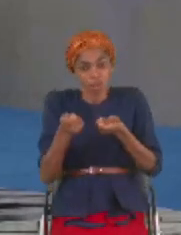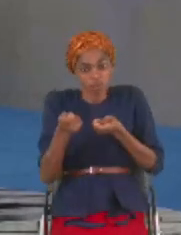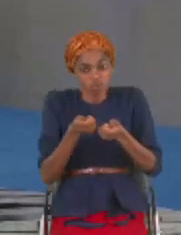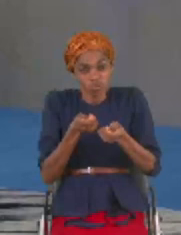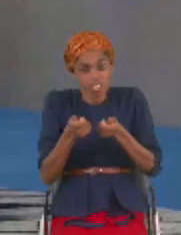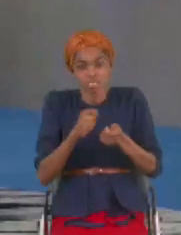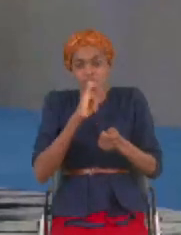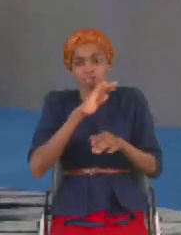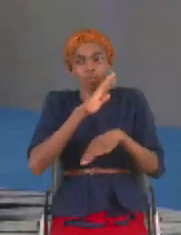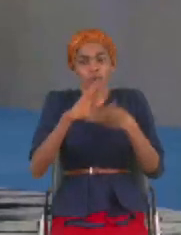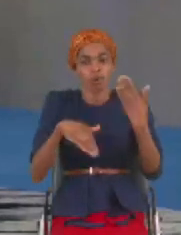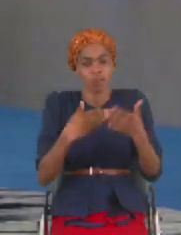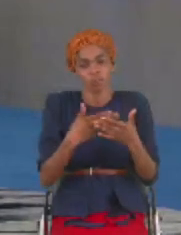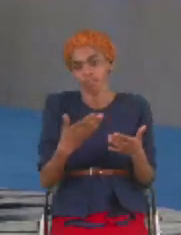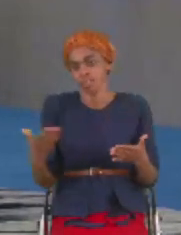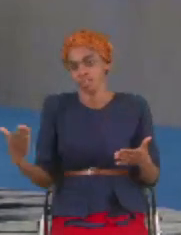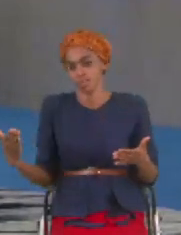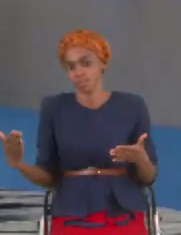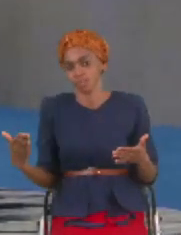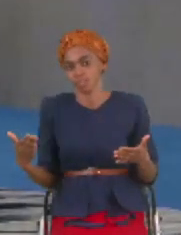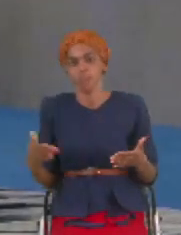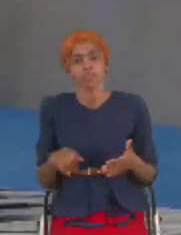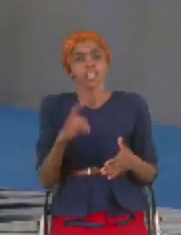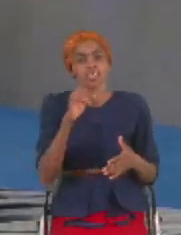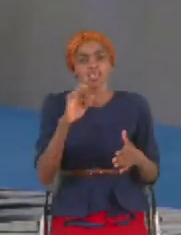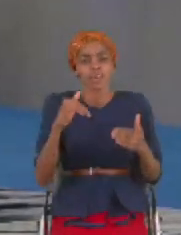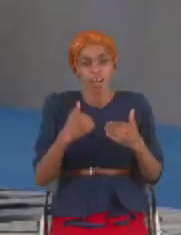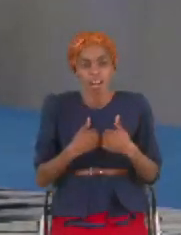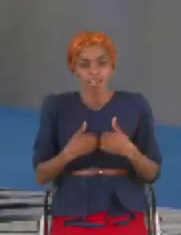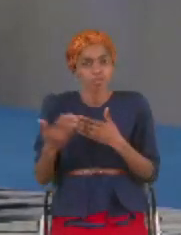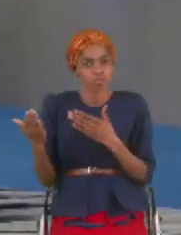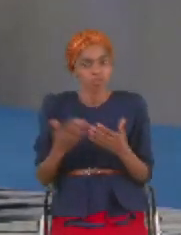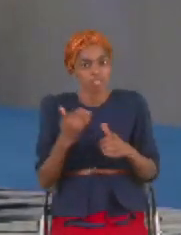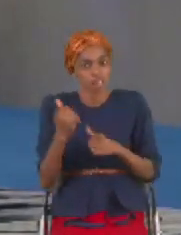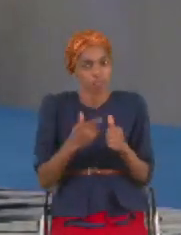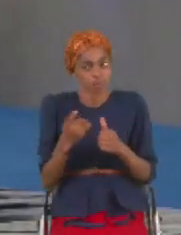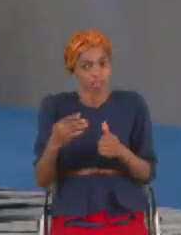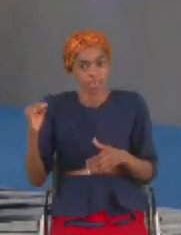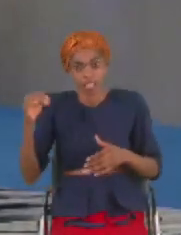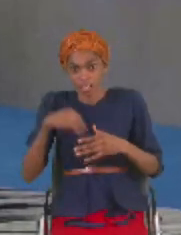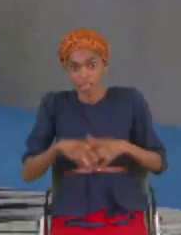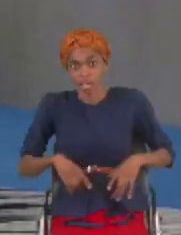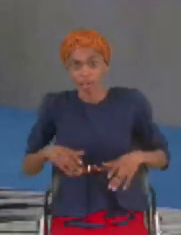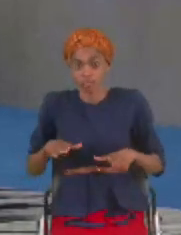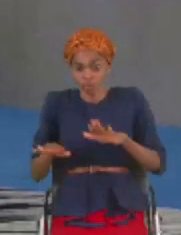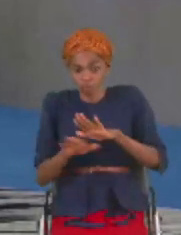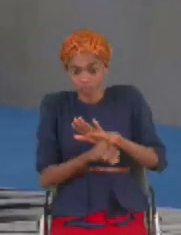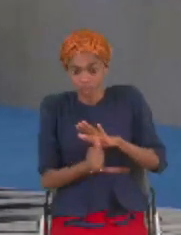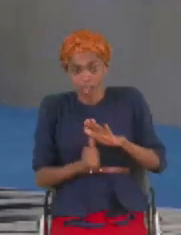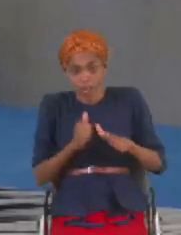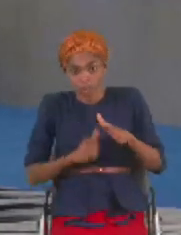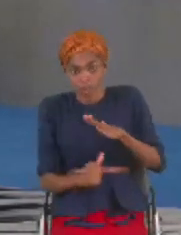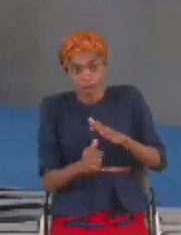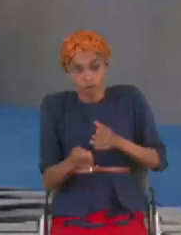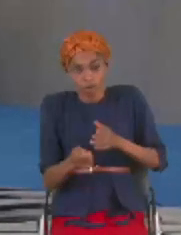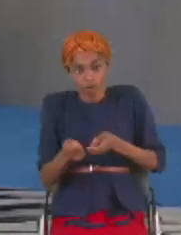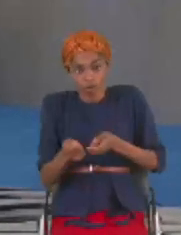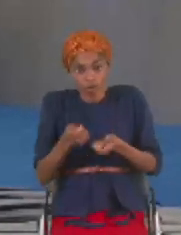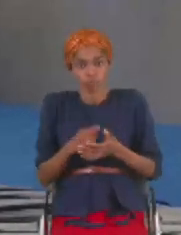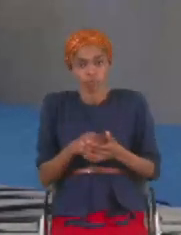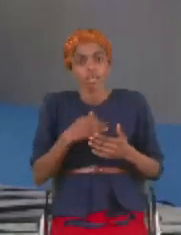c'est pour tout effet dassine ans il a amené tout dans sa vie sous le contrôle maintenant et